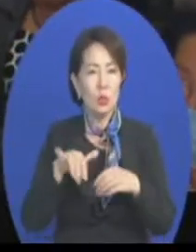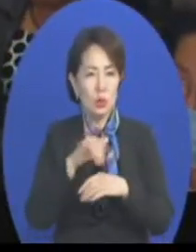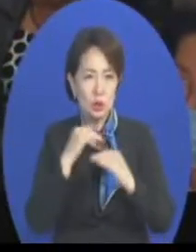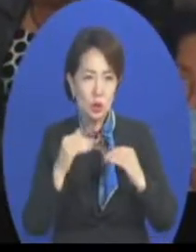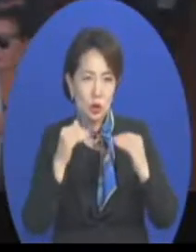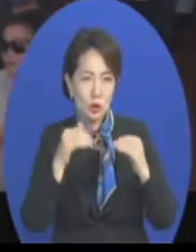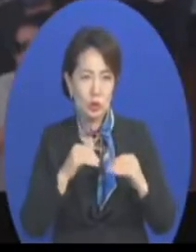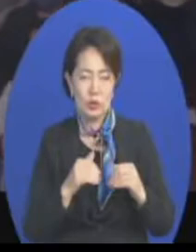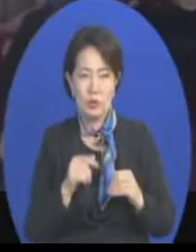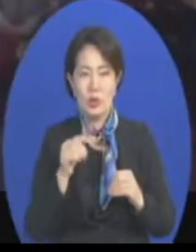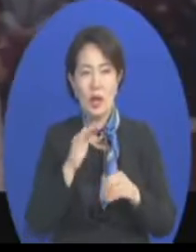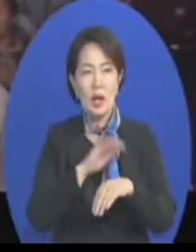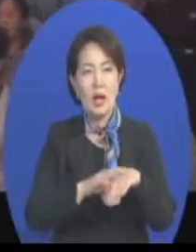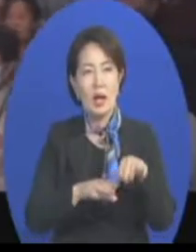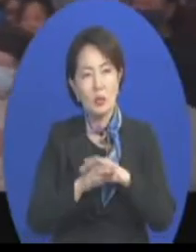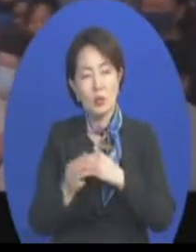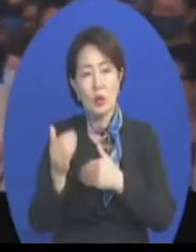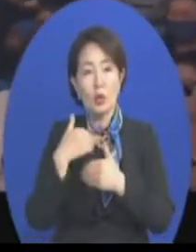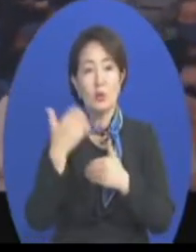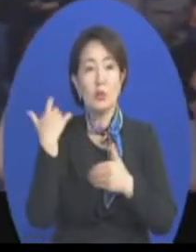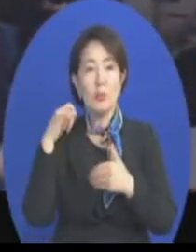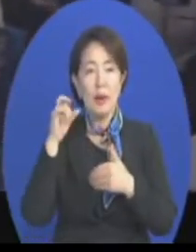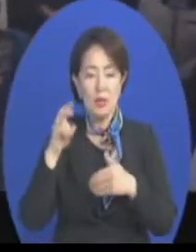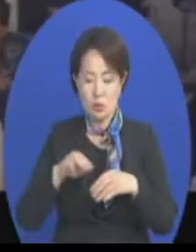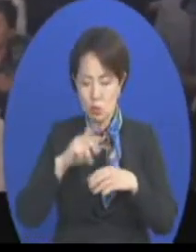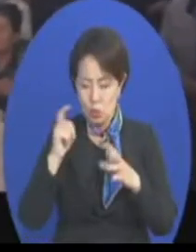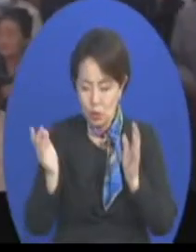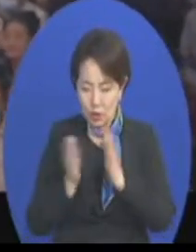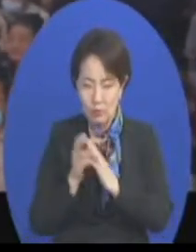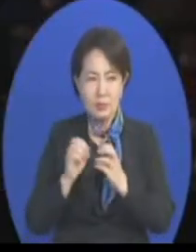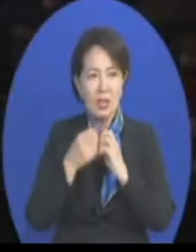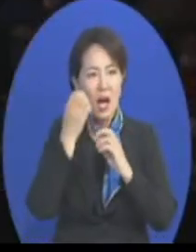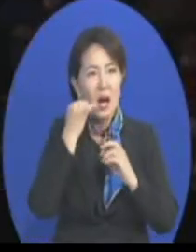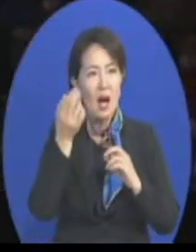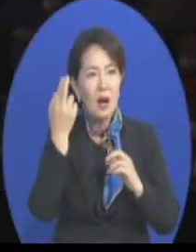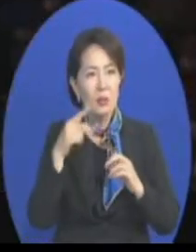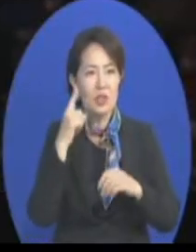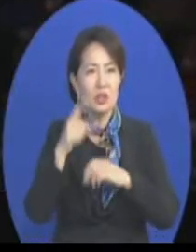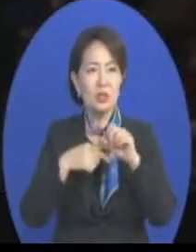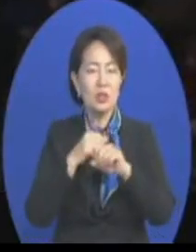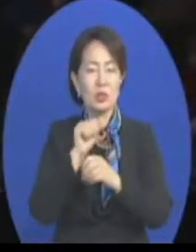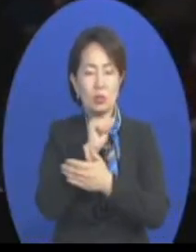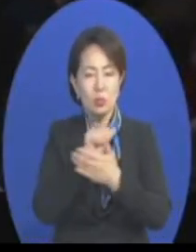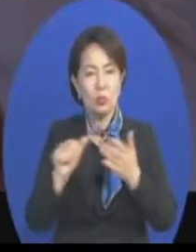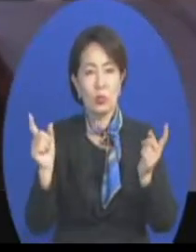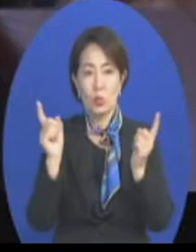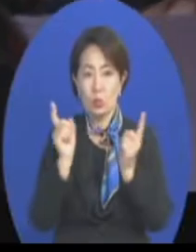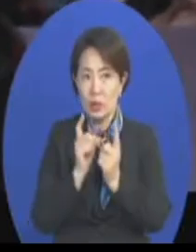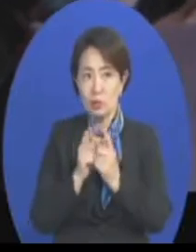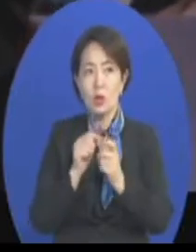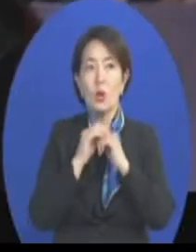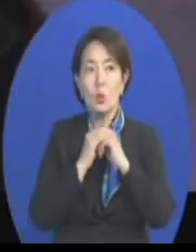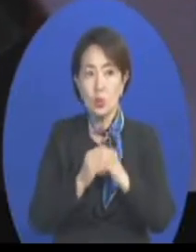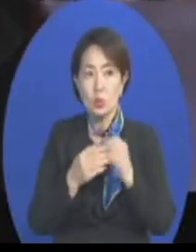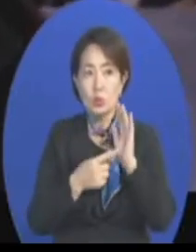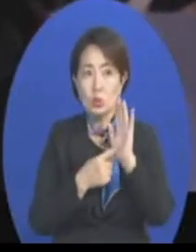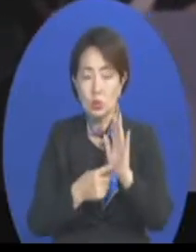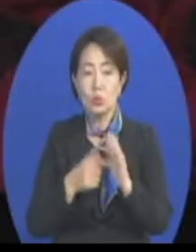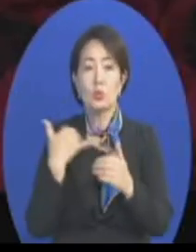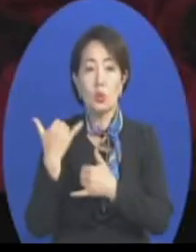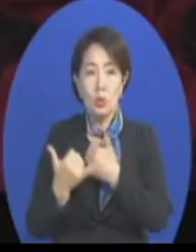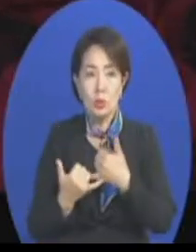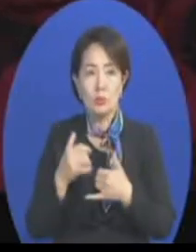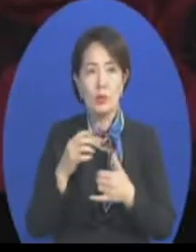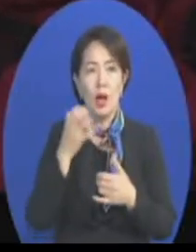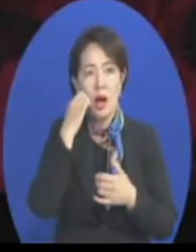орныхоо хөгжилд сэтгэлдээ гар бие оруулж явсан түүхийн хамт бичсэн ахмадуудаа жилдүр хүлээн авч уулзсан. Хүндэтгэл үзүүлдэг боломжлалтай. Олон